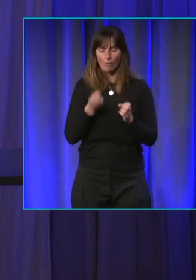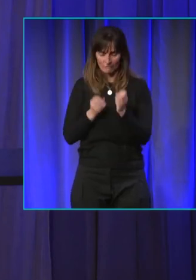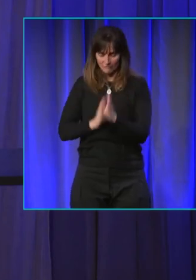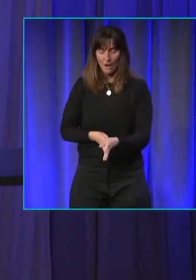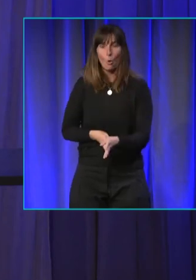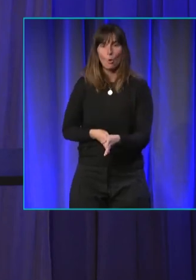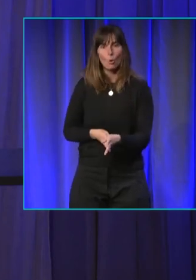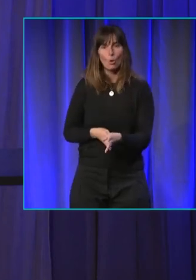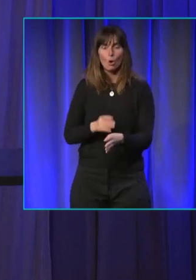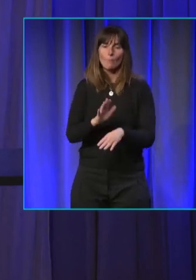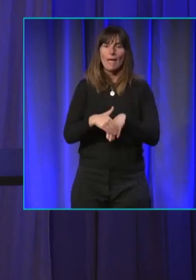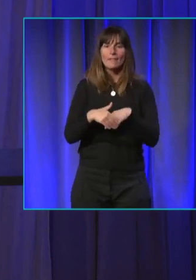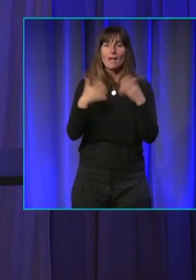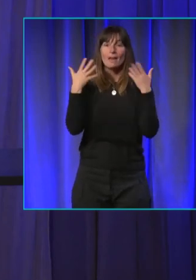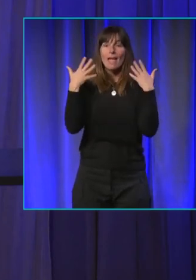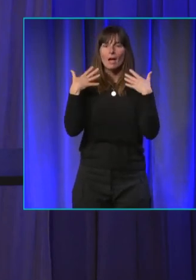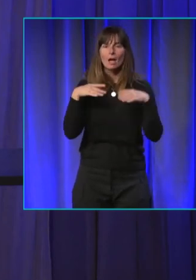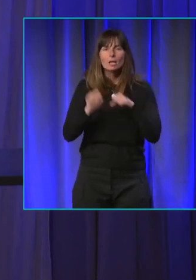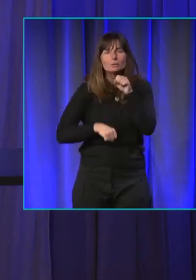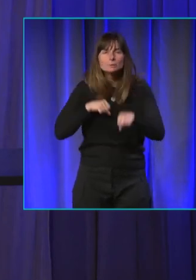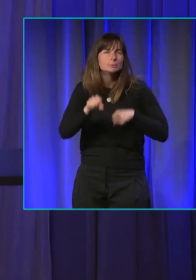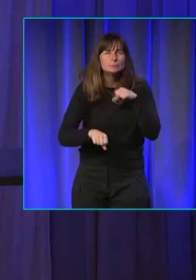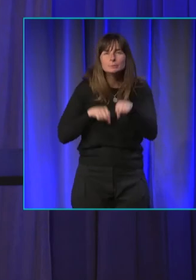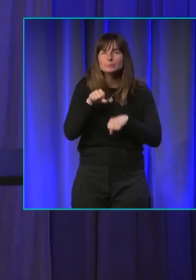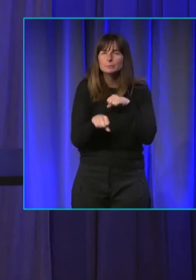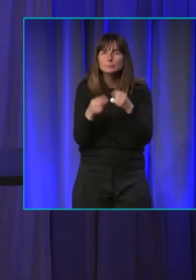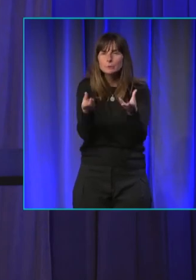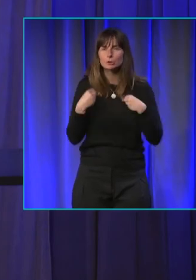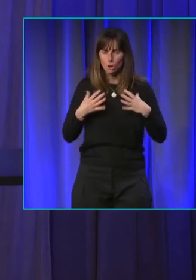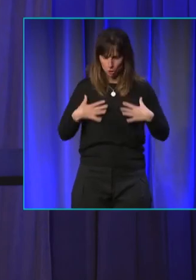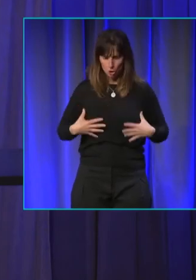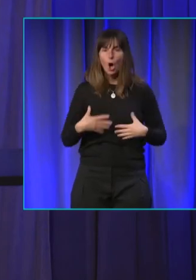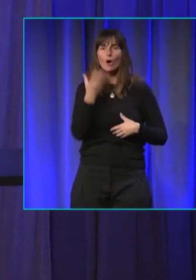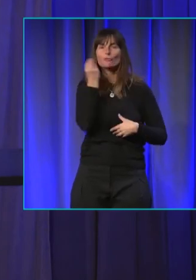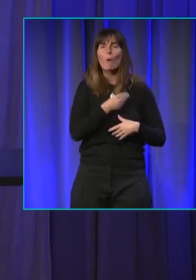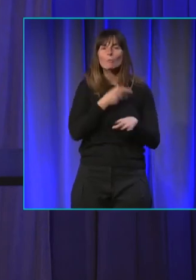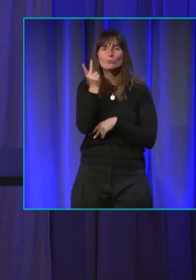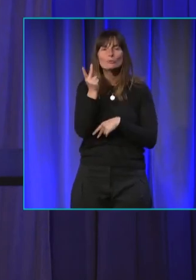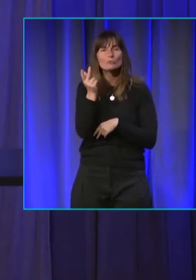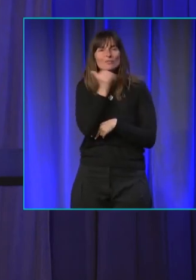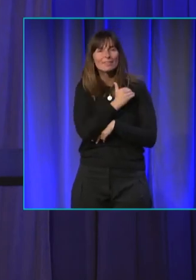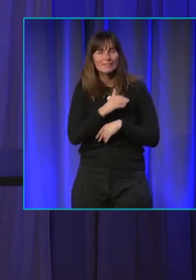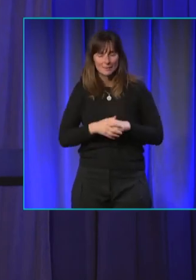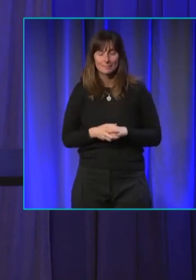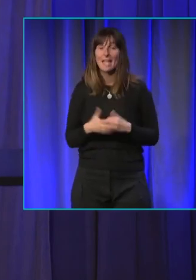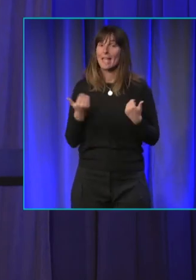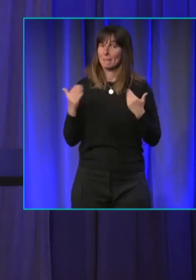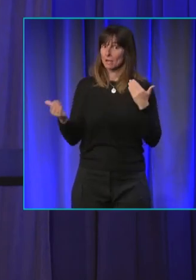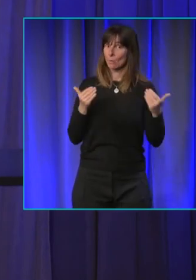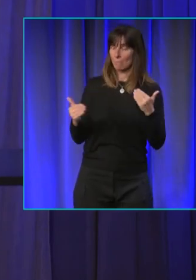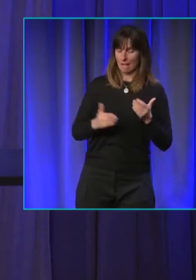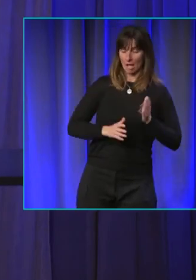sur vélo, vous avez la convection de l'air. En fait, l'air vous permet de vous refroidir le corps plus facilement. Par contre, en course à